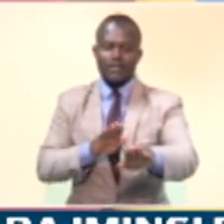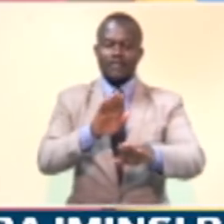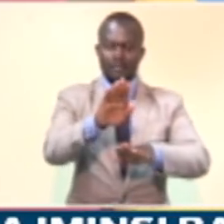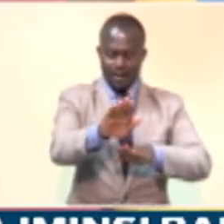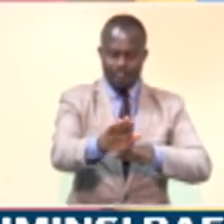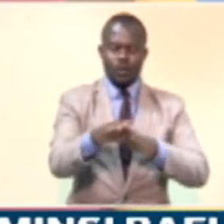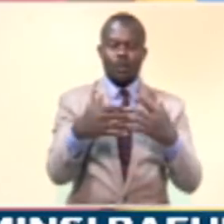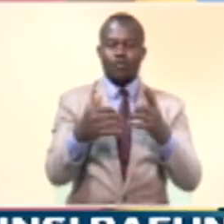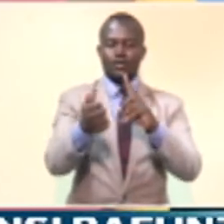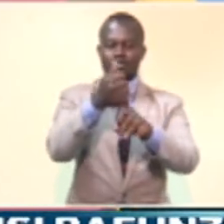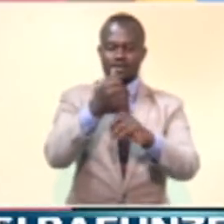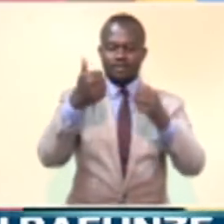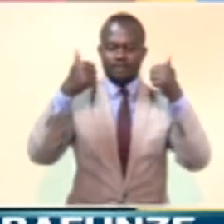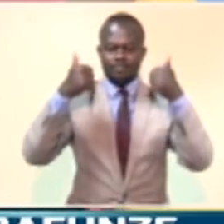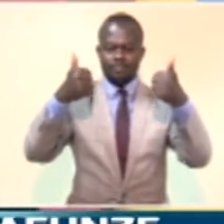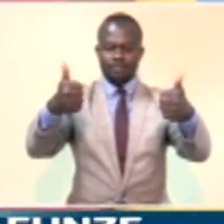guterwa mu gihe.